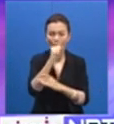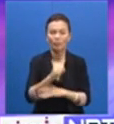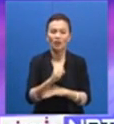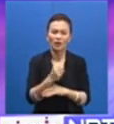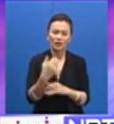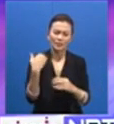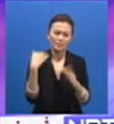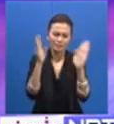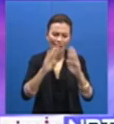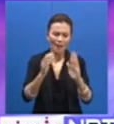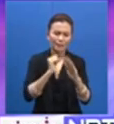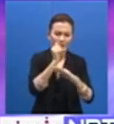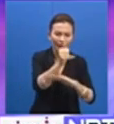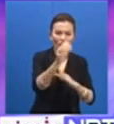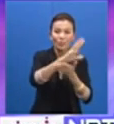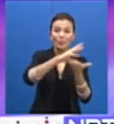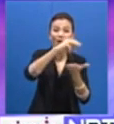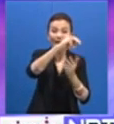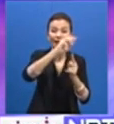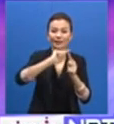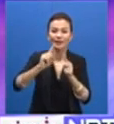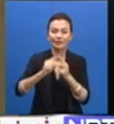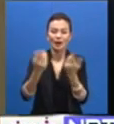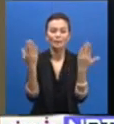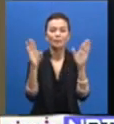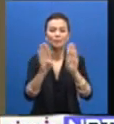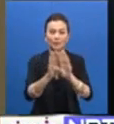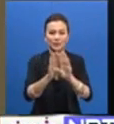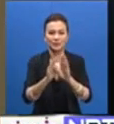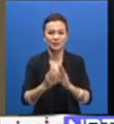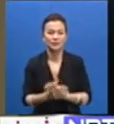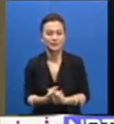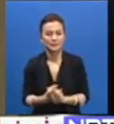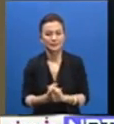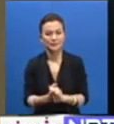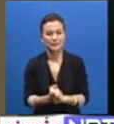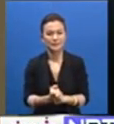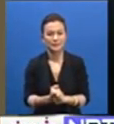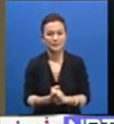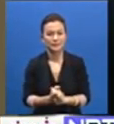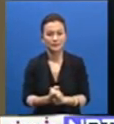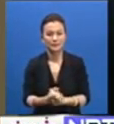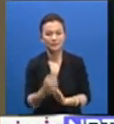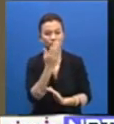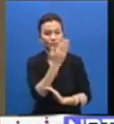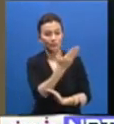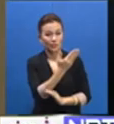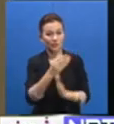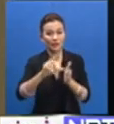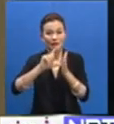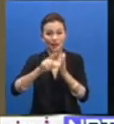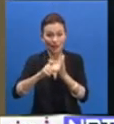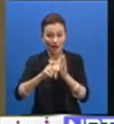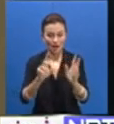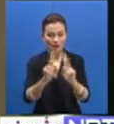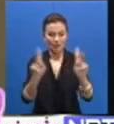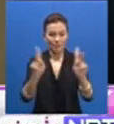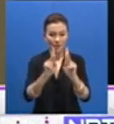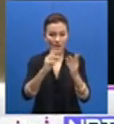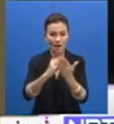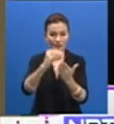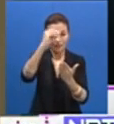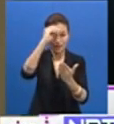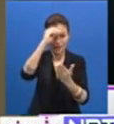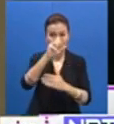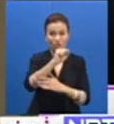24-25พฤศจิกายนนี้นายกมลรอดคล้ายเลขาธิการคณะกรรมการการศึกษาขั้น